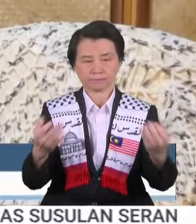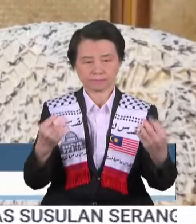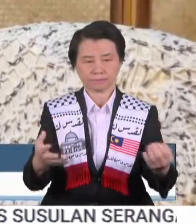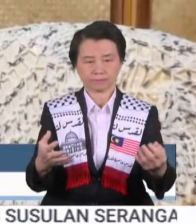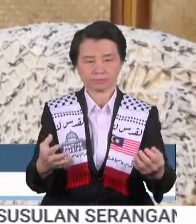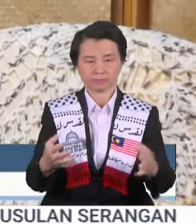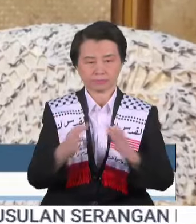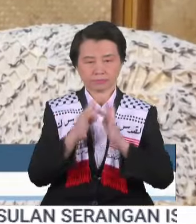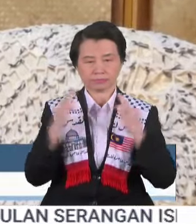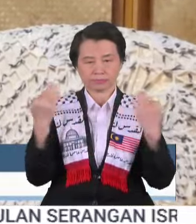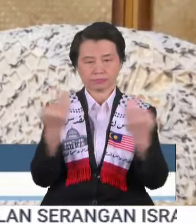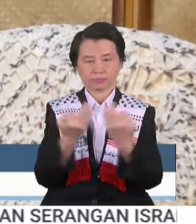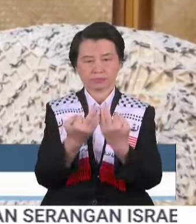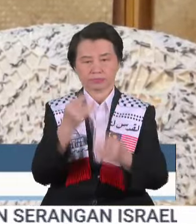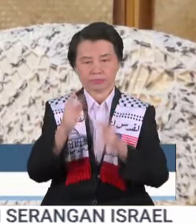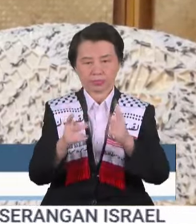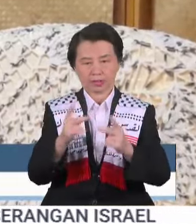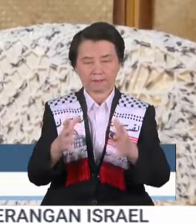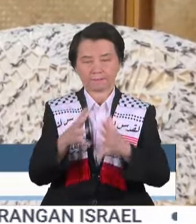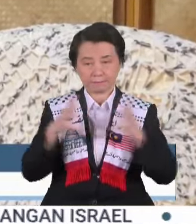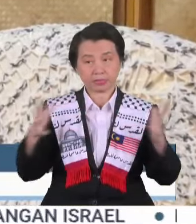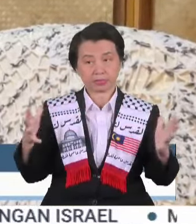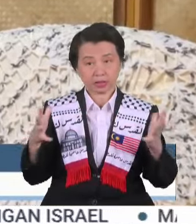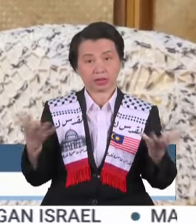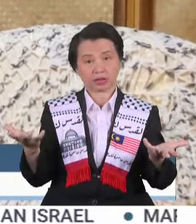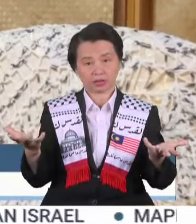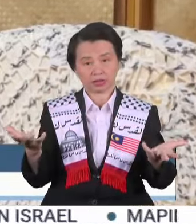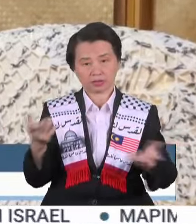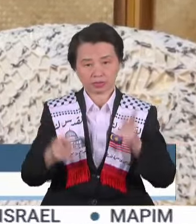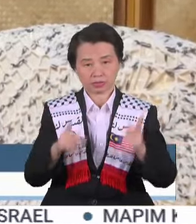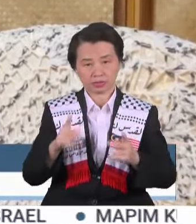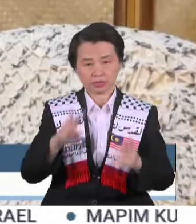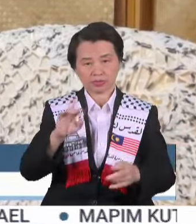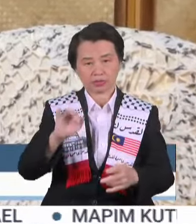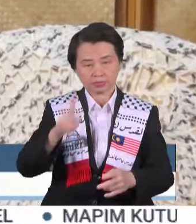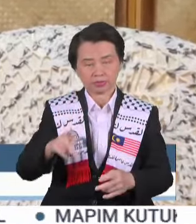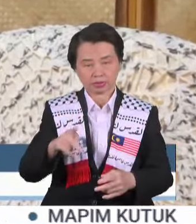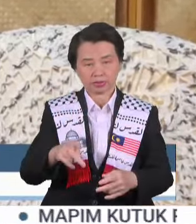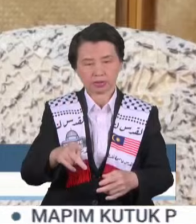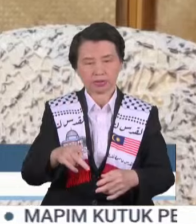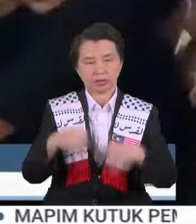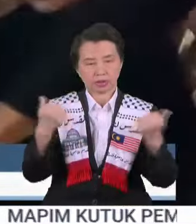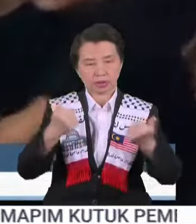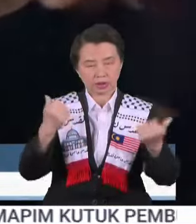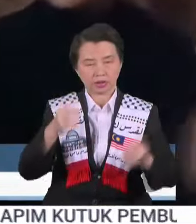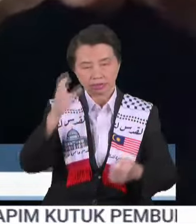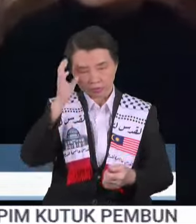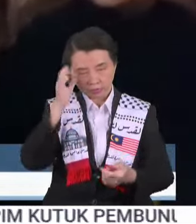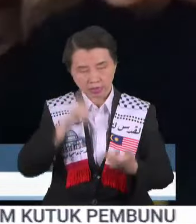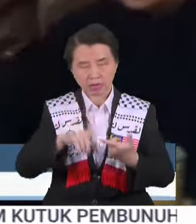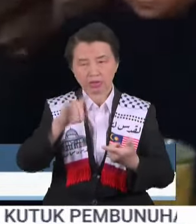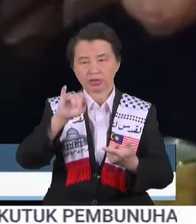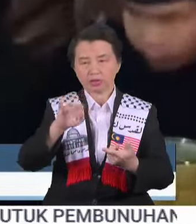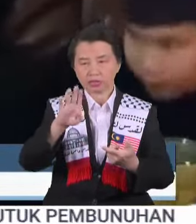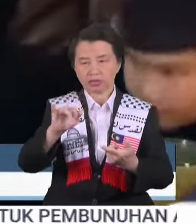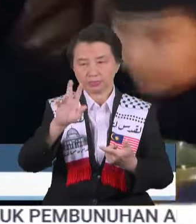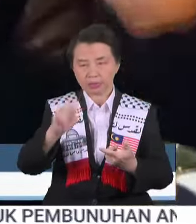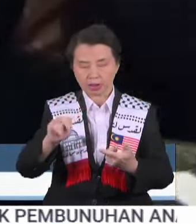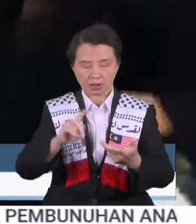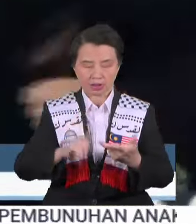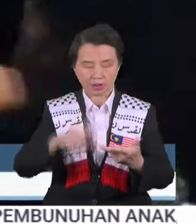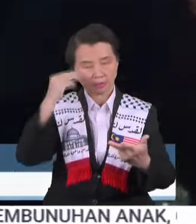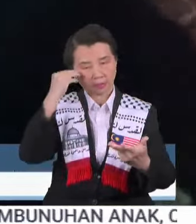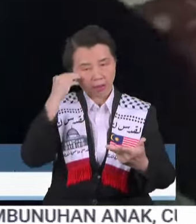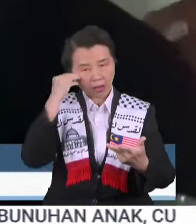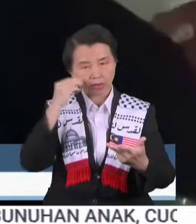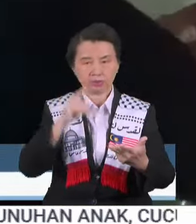banyak keluarga. Keluarga besarlah, terbesar. Terutamanya Cina, Iban, Bedayu,